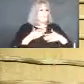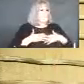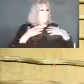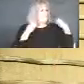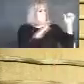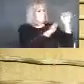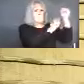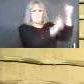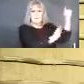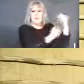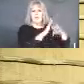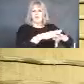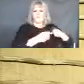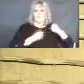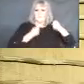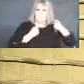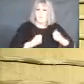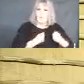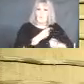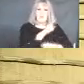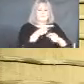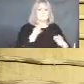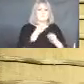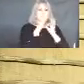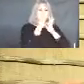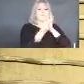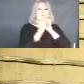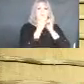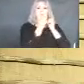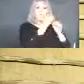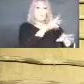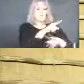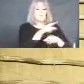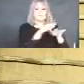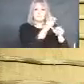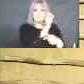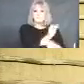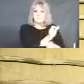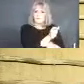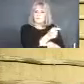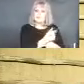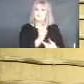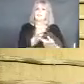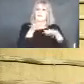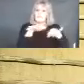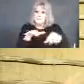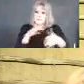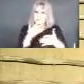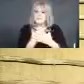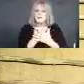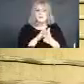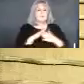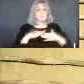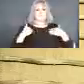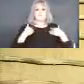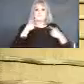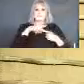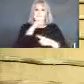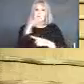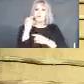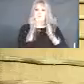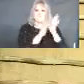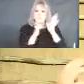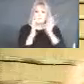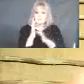ons vrymoedigheid om die woord te verkondig. En werk saam deur tekens en wonders en dat mense gesond